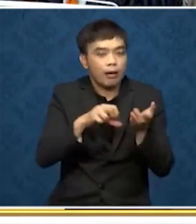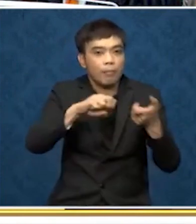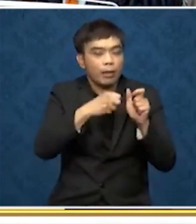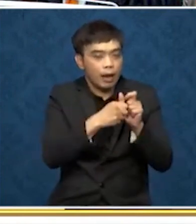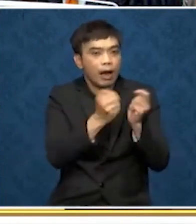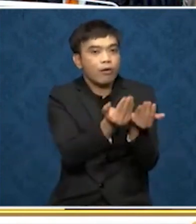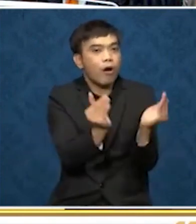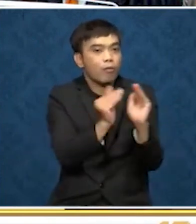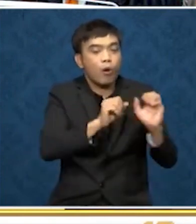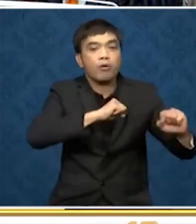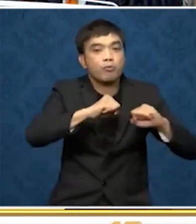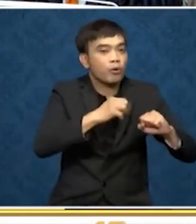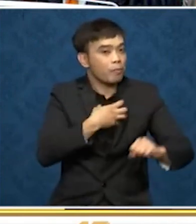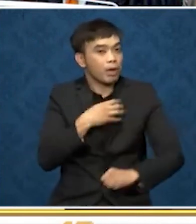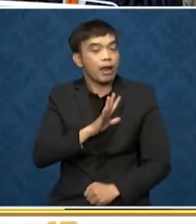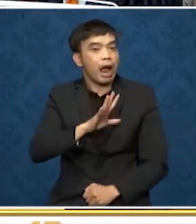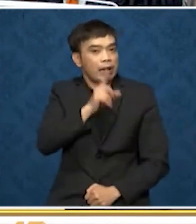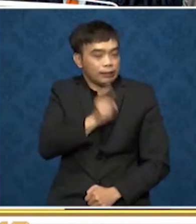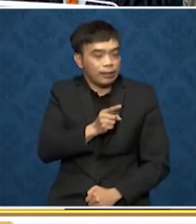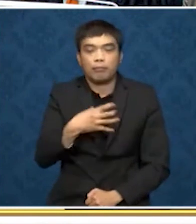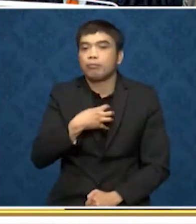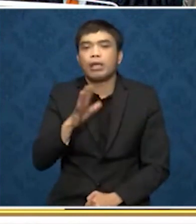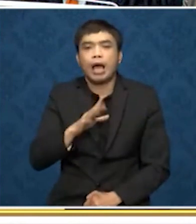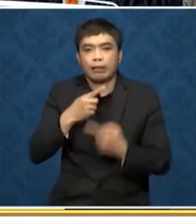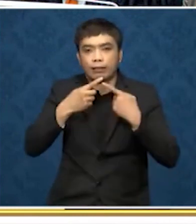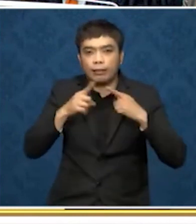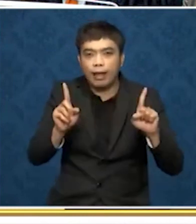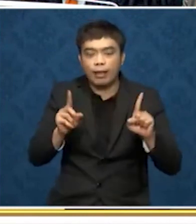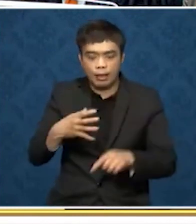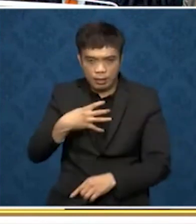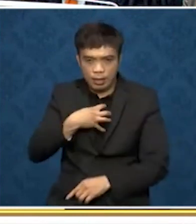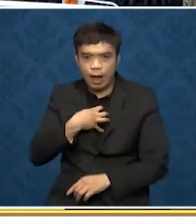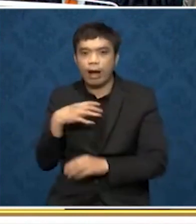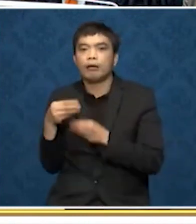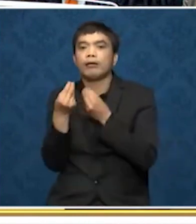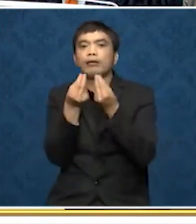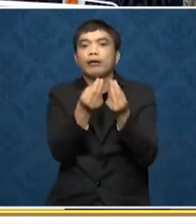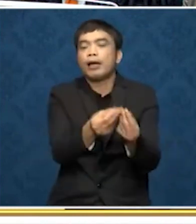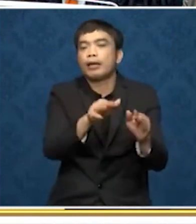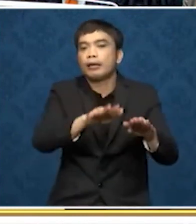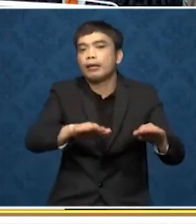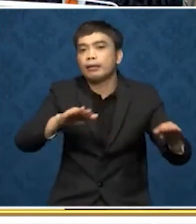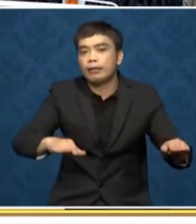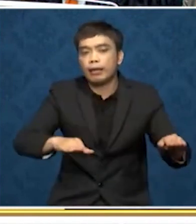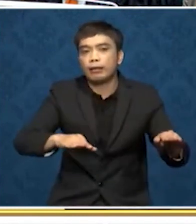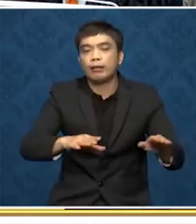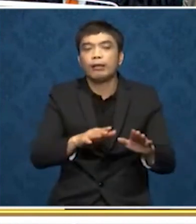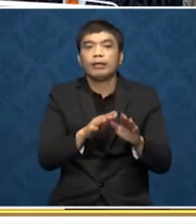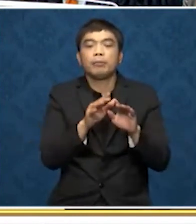ในครอบครัวอะไรจริงๆหรอค่ะท่านแค่อยากจะทำให้เด็กในประเทศนี้